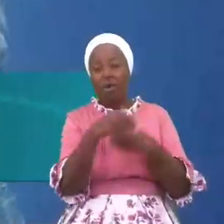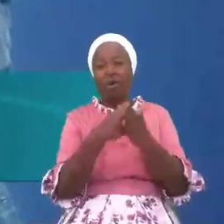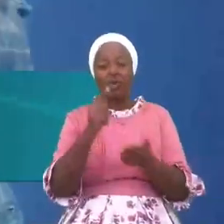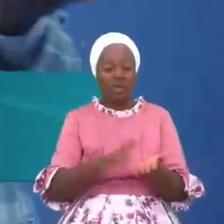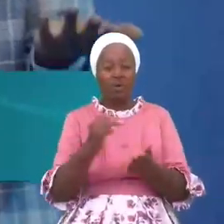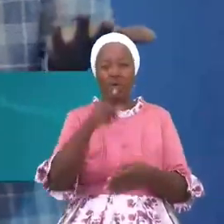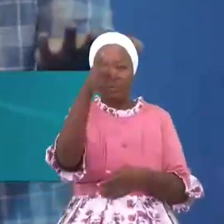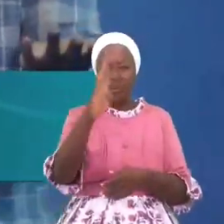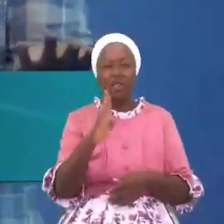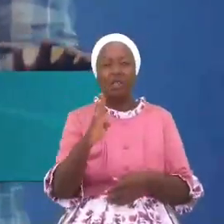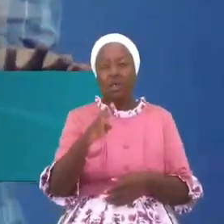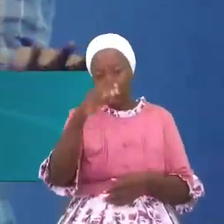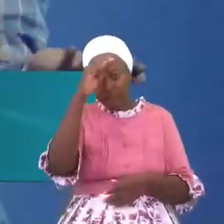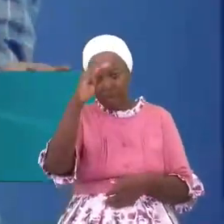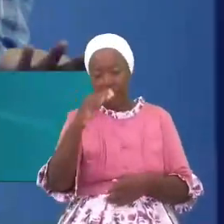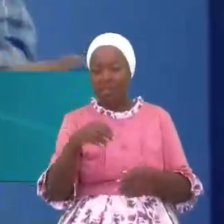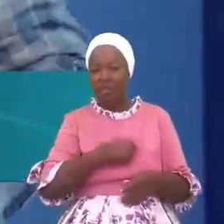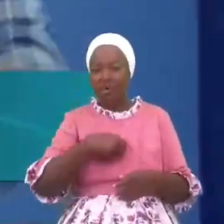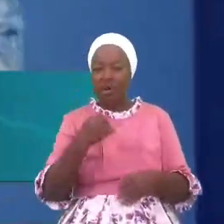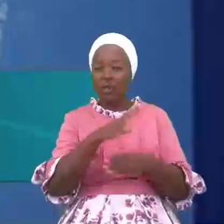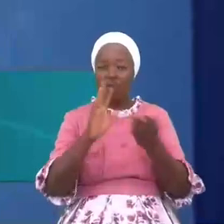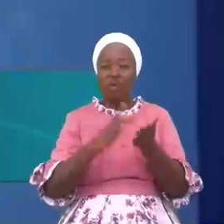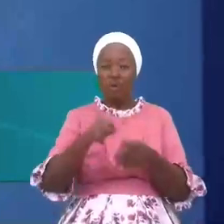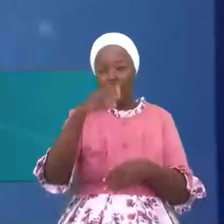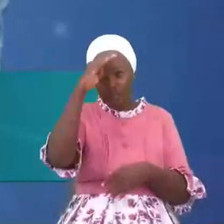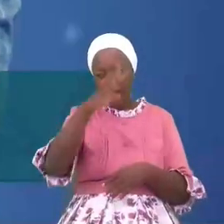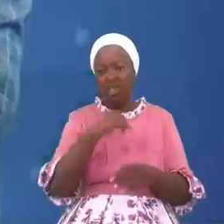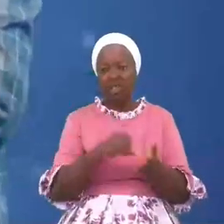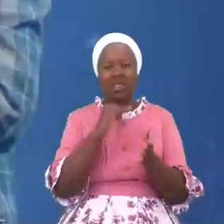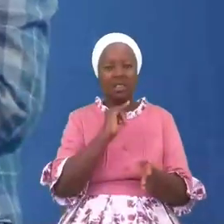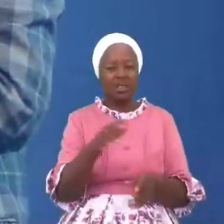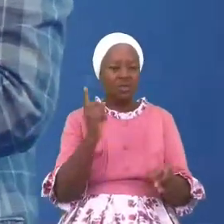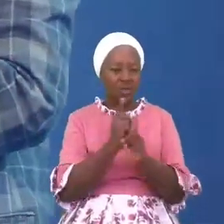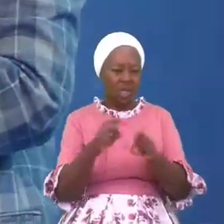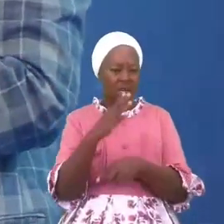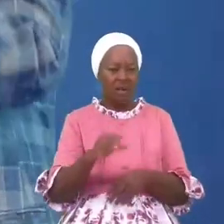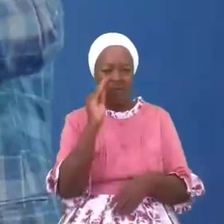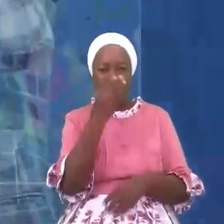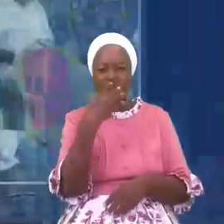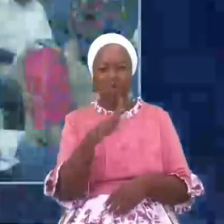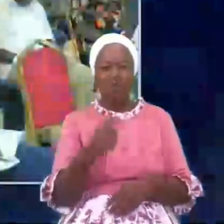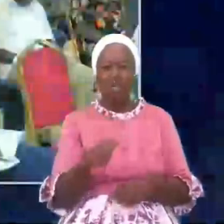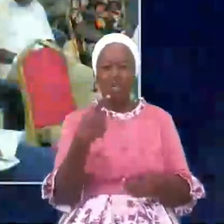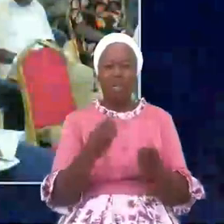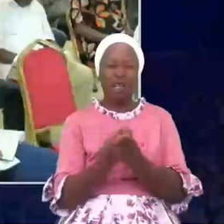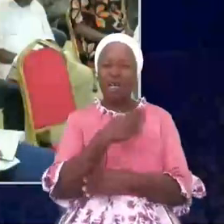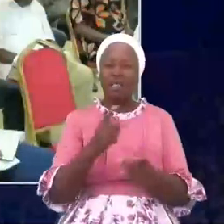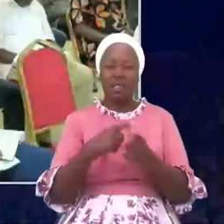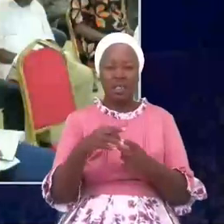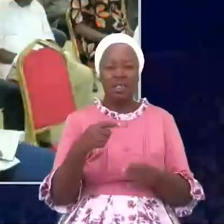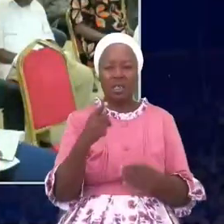la gloire de l'homme est comme la fleur de l'herbe. » Et on dit, l'herbe sèche et la fleur tombe.